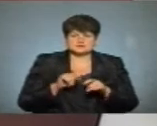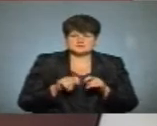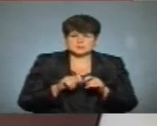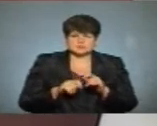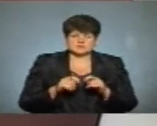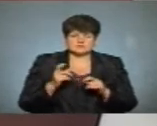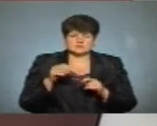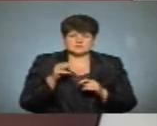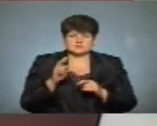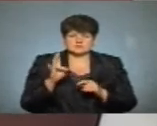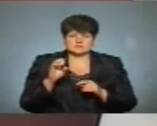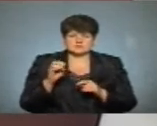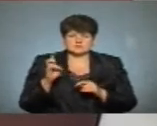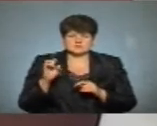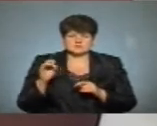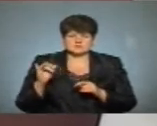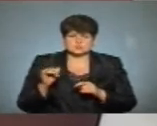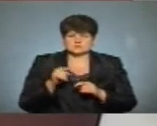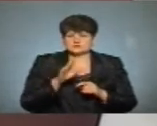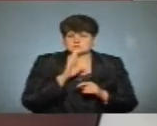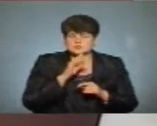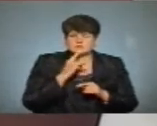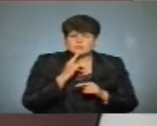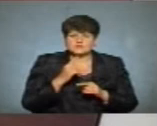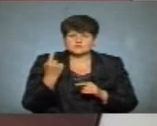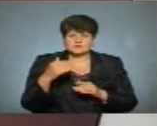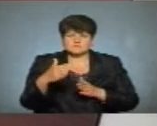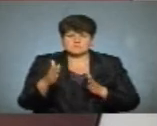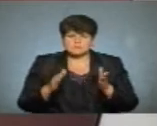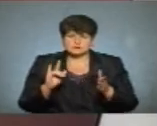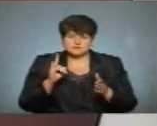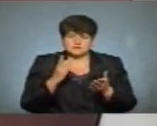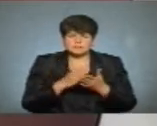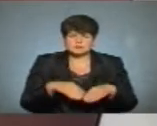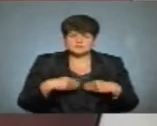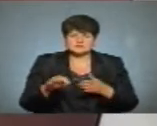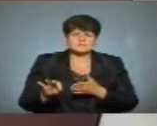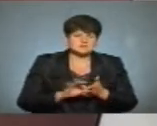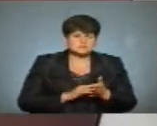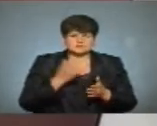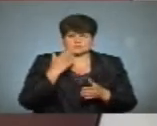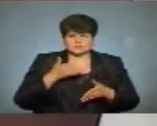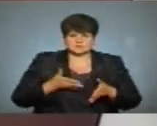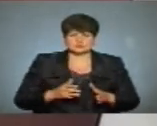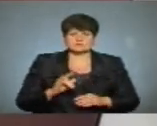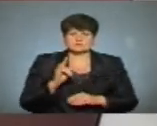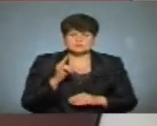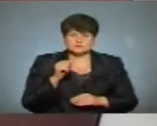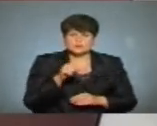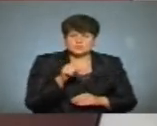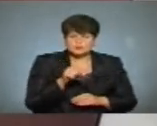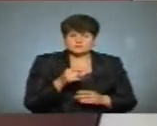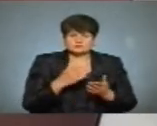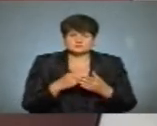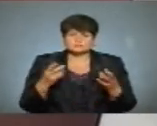здоров'я Тетяна Небесьо. За її словами, такий пакунок жінкам мали б видавати одразу після народження дитини. В ньому